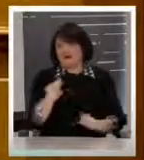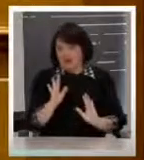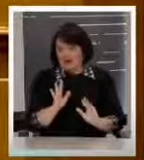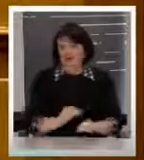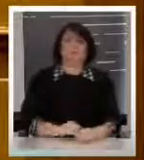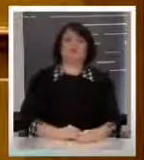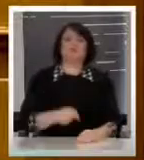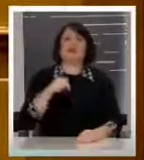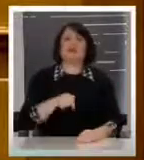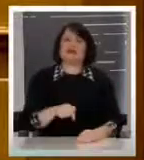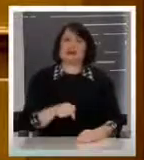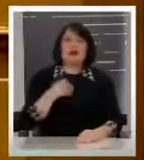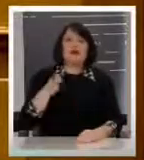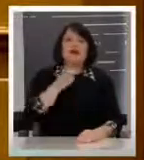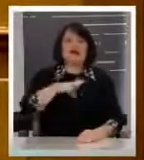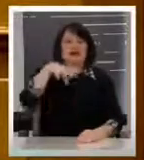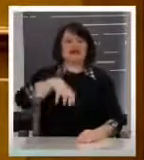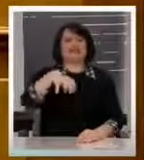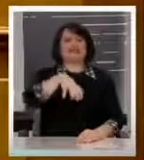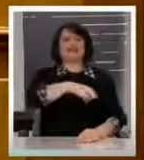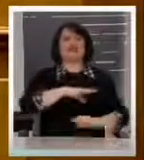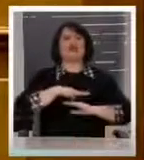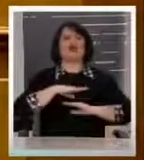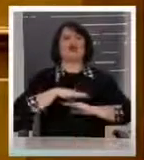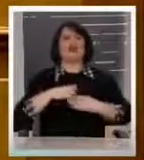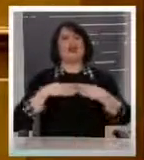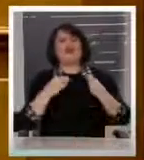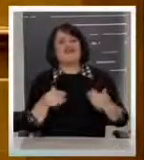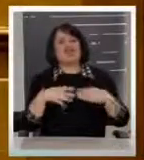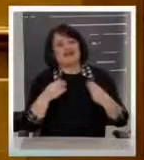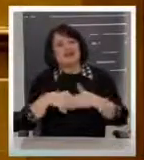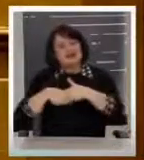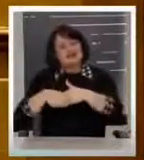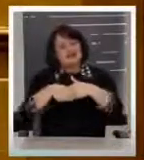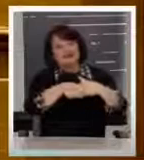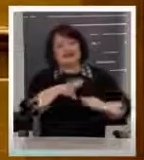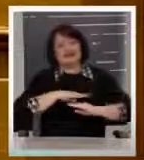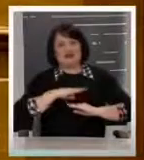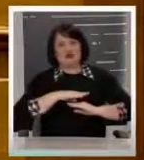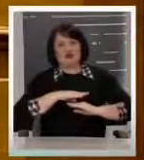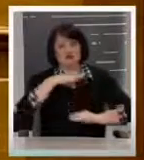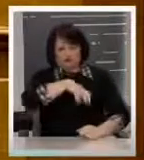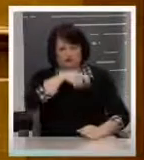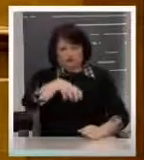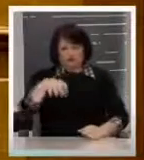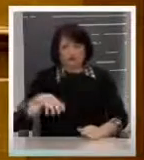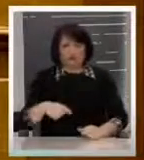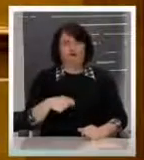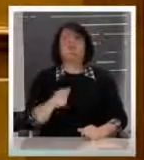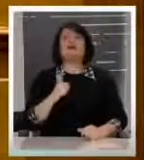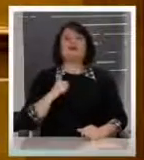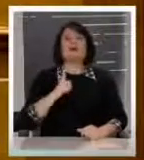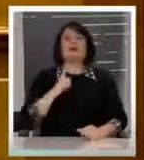ήθελα να σας πω ότι σήμερα γύρισα τα στρατόπεδα, ευχόμενος στα στελέχη των ενόπλων δυνάμεων, που αυτό που περιμένουν από το σύνολο των